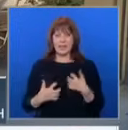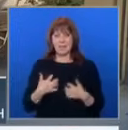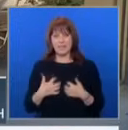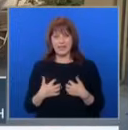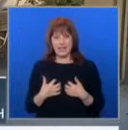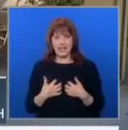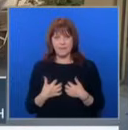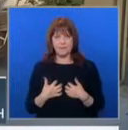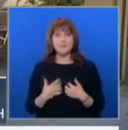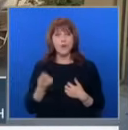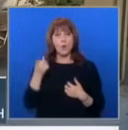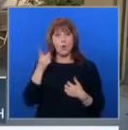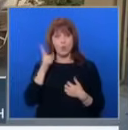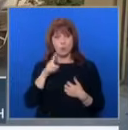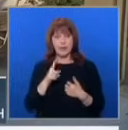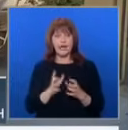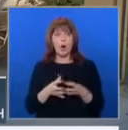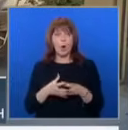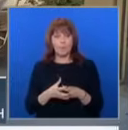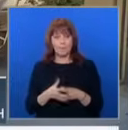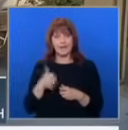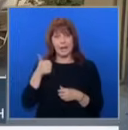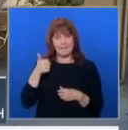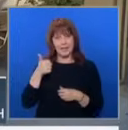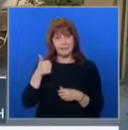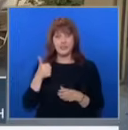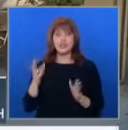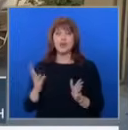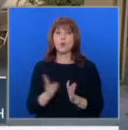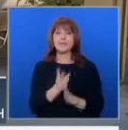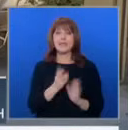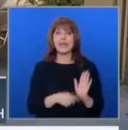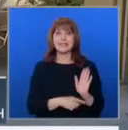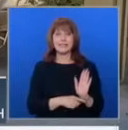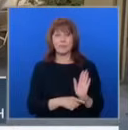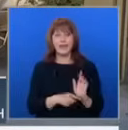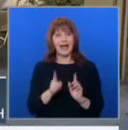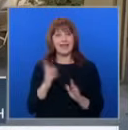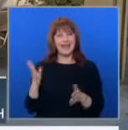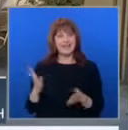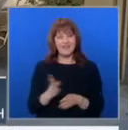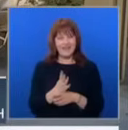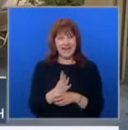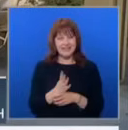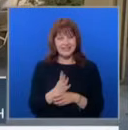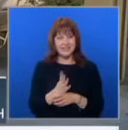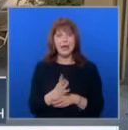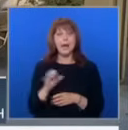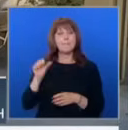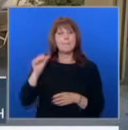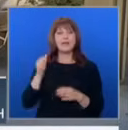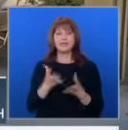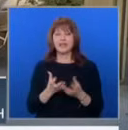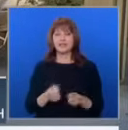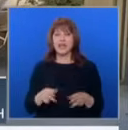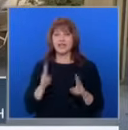А иначе утре парламентарната група на БСП ще се състои от 18 депутати, а не от 19, тъй като партията взе